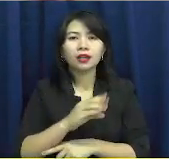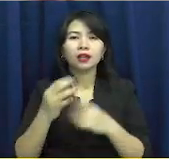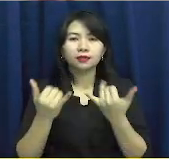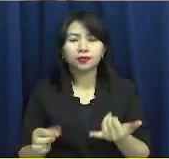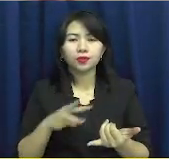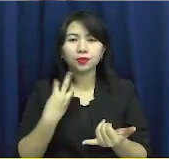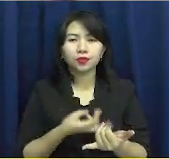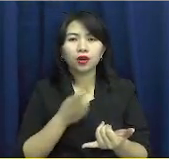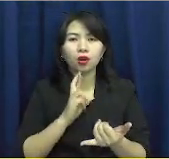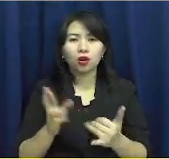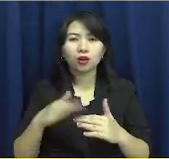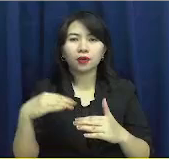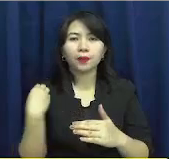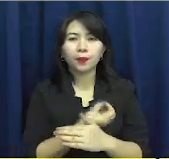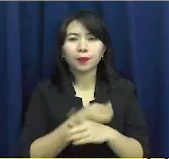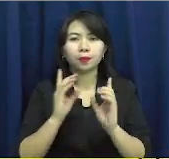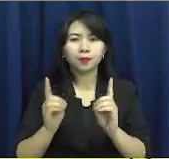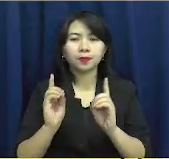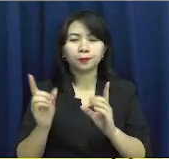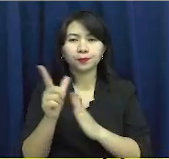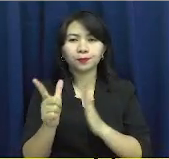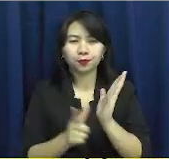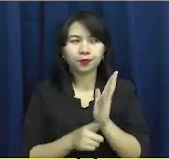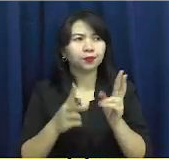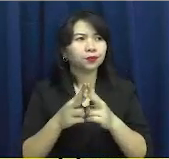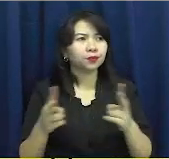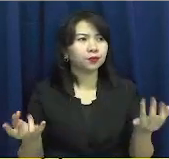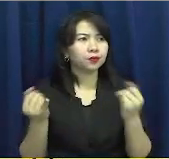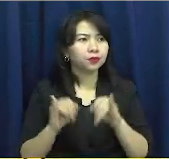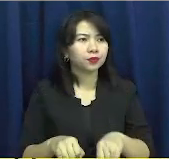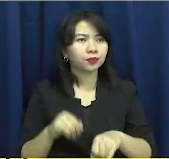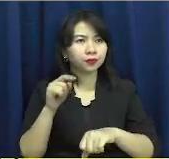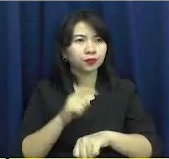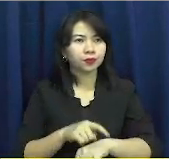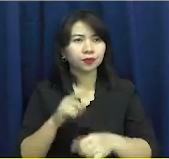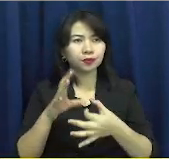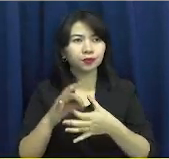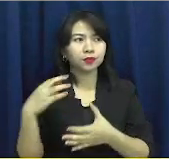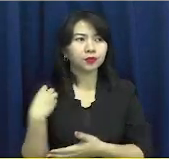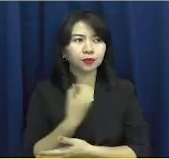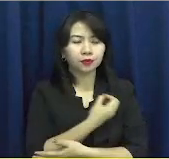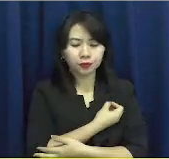Doctrinal episodes, which is the most important episode. Now,